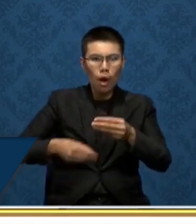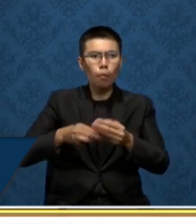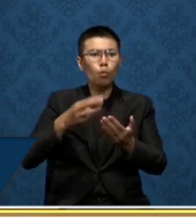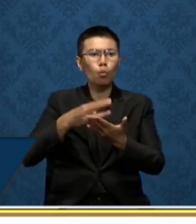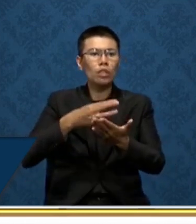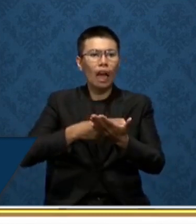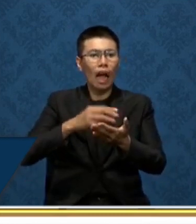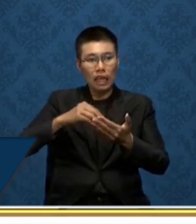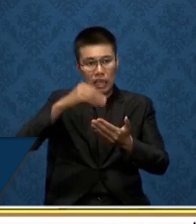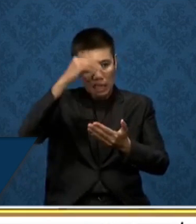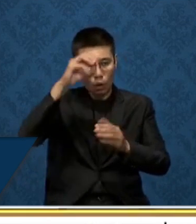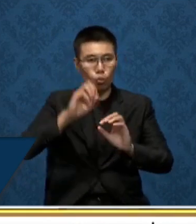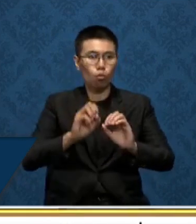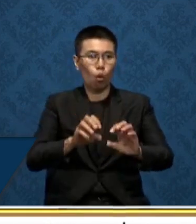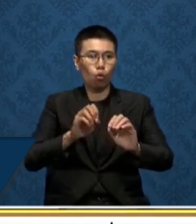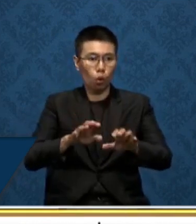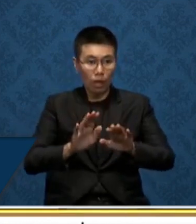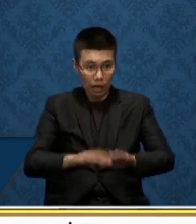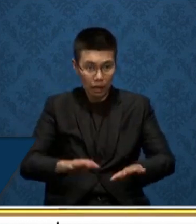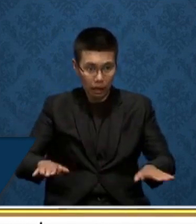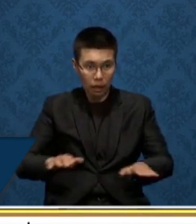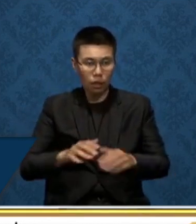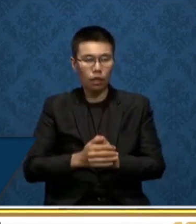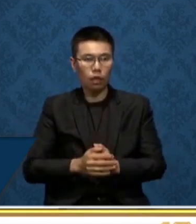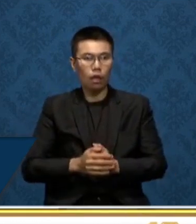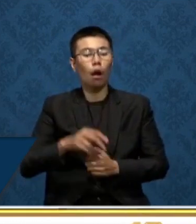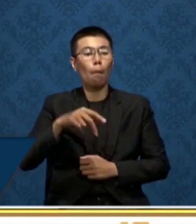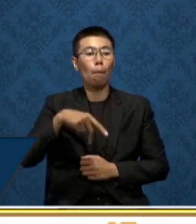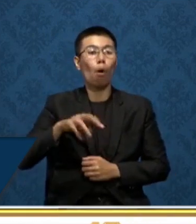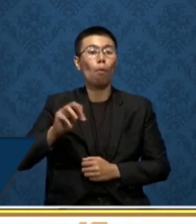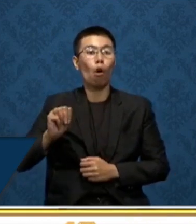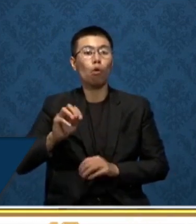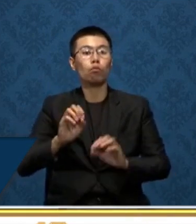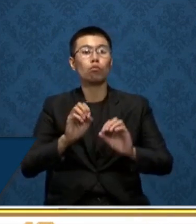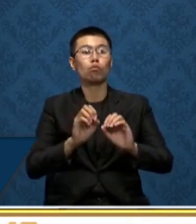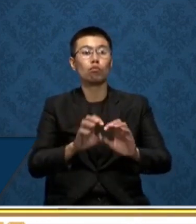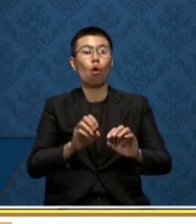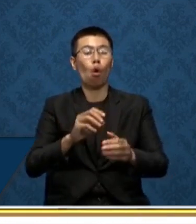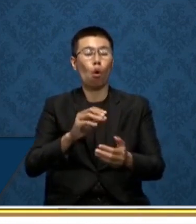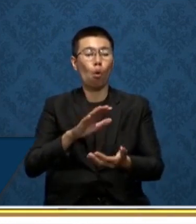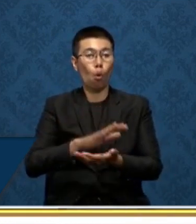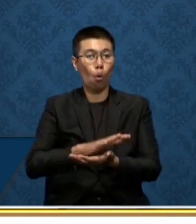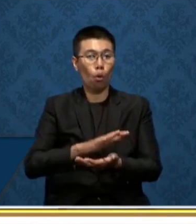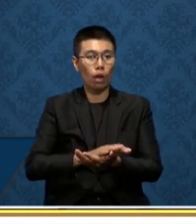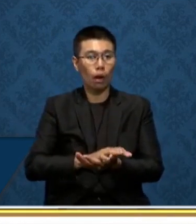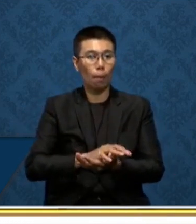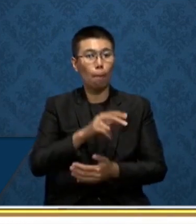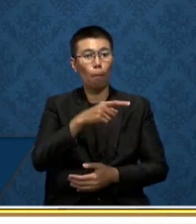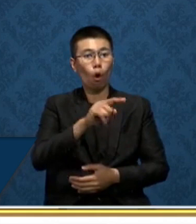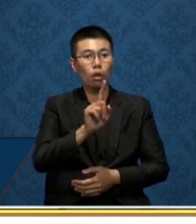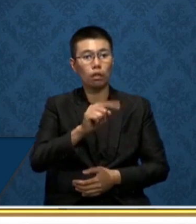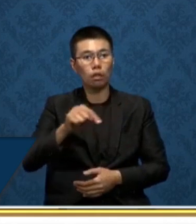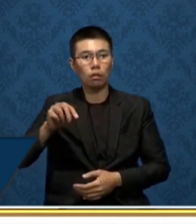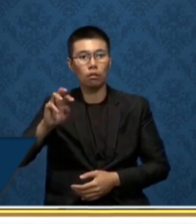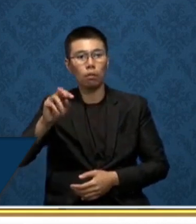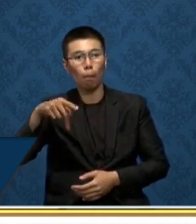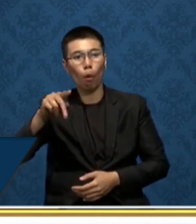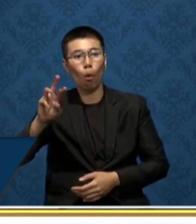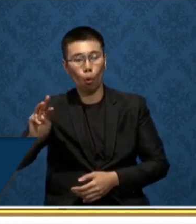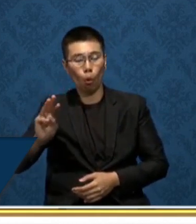ปีนึงก็ทางพม.ก็ไปสอนตามโรงเรียนนะครับโรงเรียนประถมสักครั้งนึงนะครับทุกปีเพื่อให้เด็ก